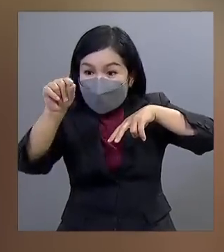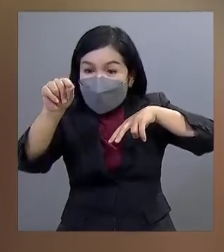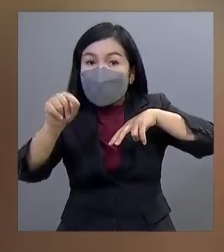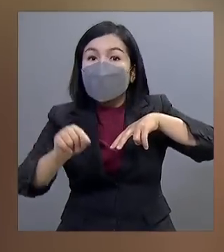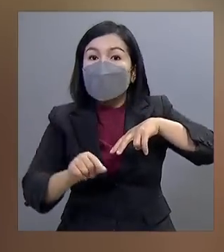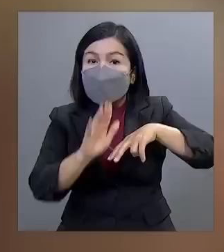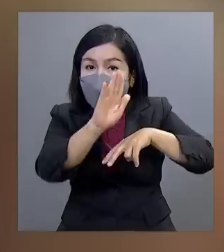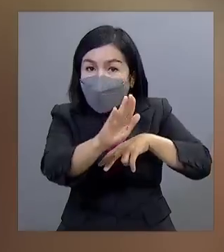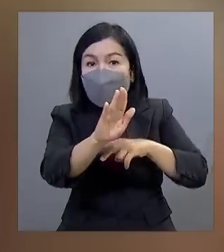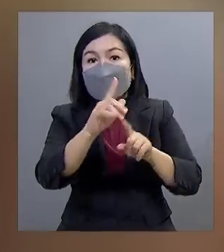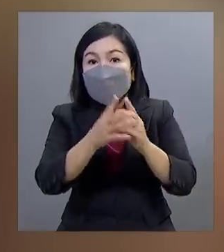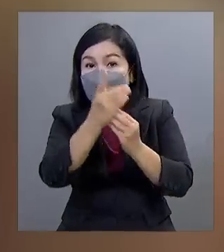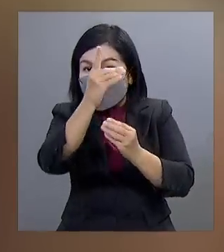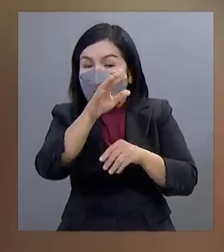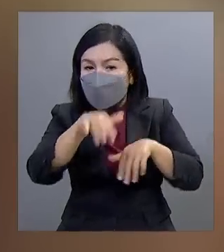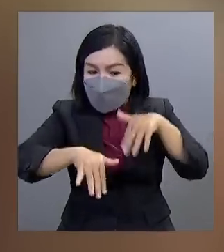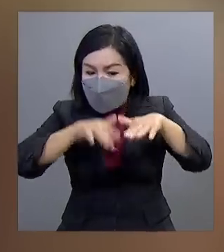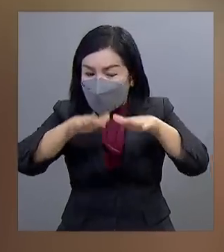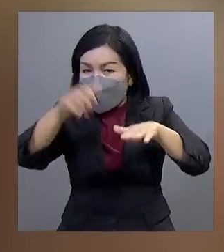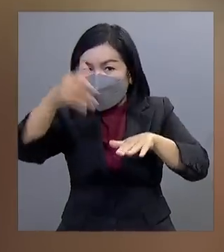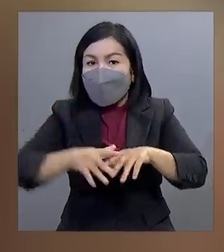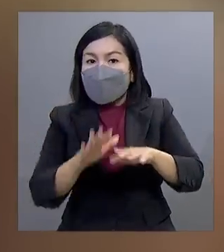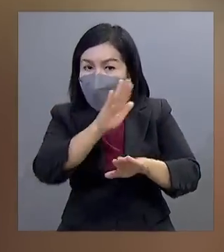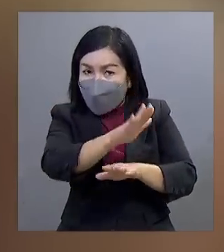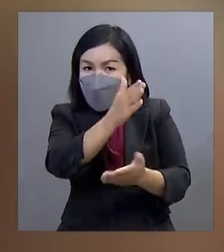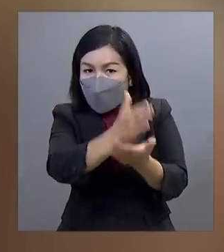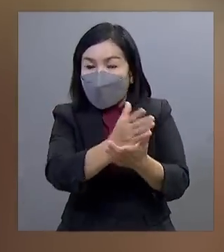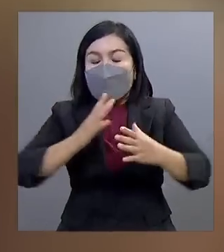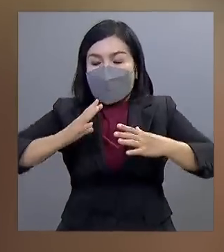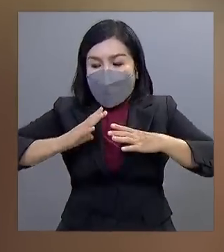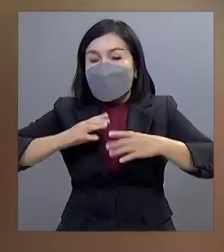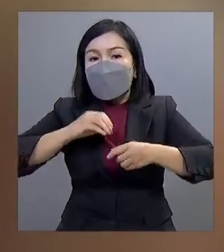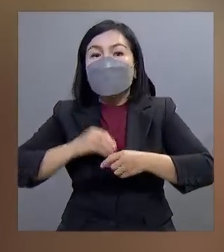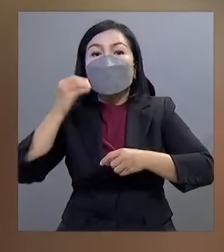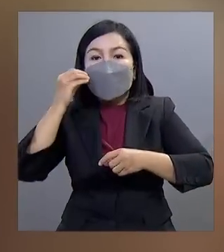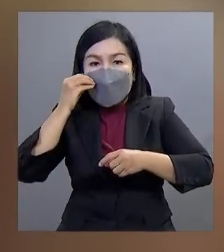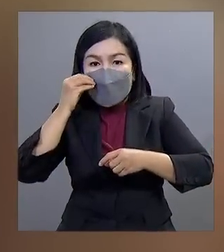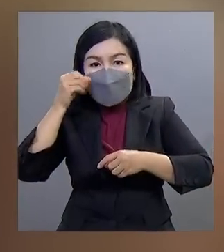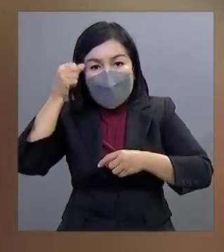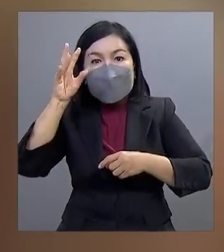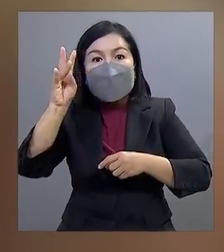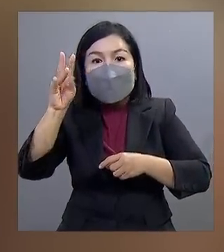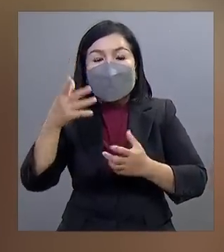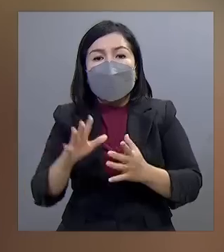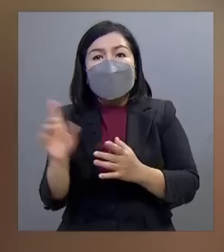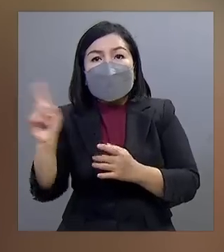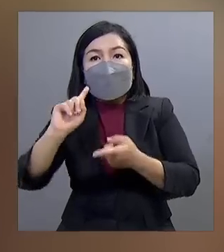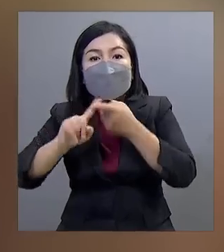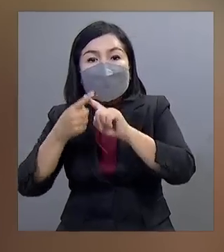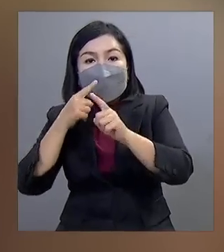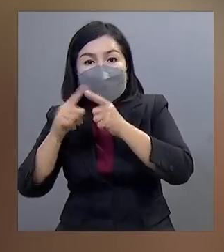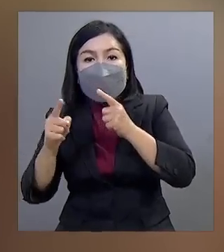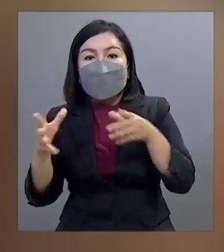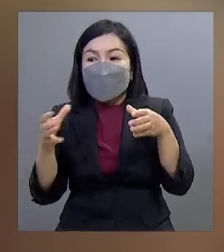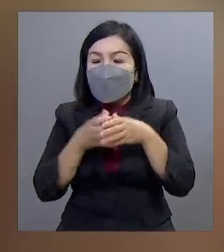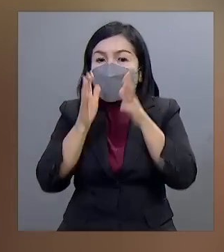1สัปดาห์เป็นอย่างน้อยก่อนนะคะแล้วก็ต้องงดไปโรงเรียนแน่นอนแล้วค่ะเหตุการณ์ที่เกิดขึ้นค่ะเธอและเพื่อนรวมทั้งหมด3คนนะคะ